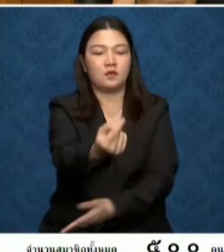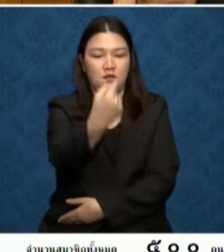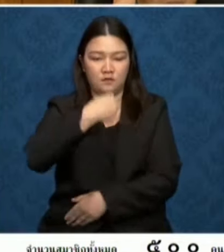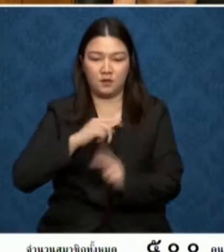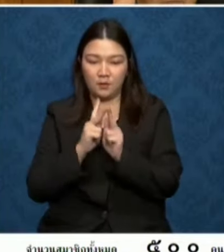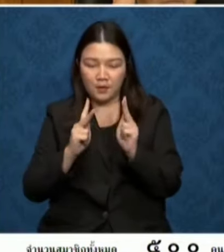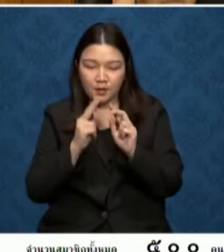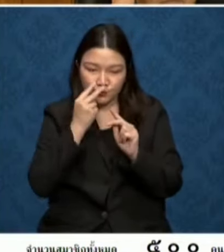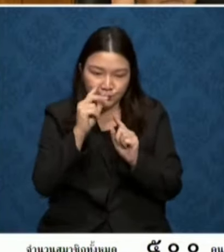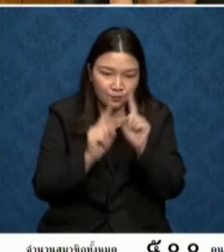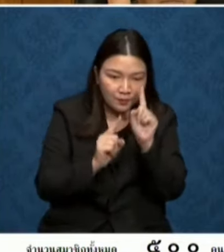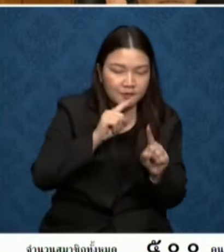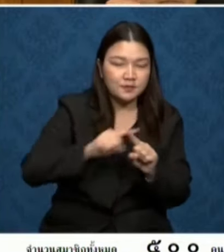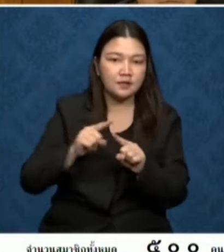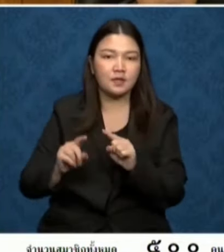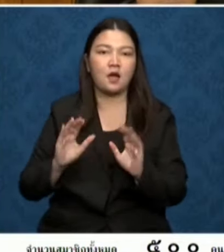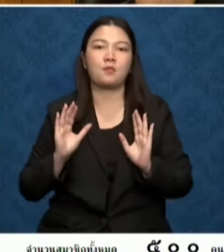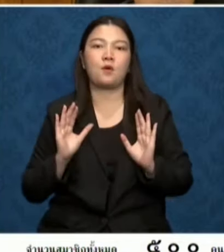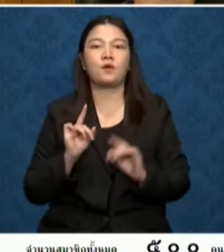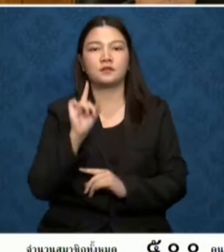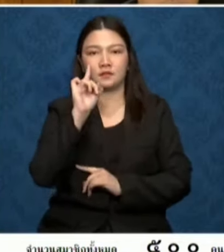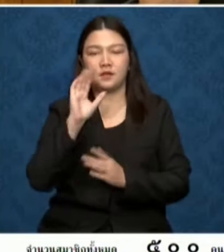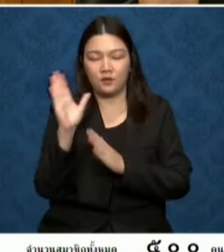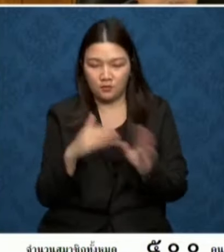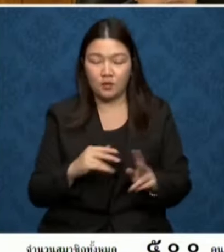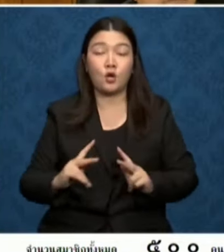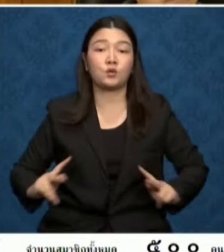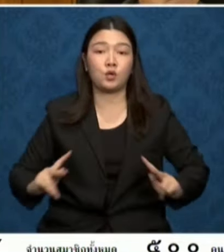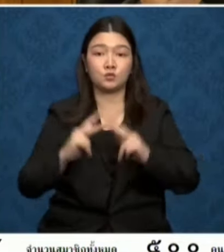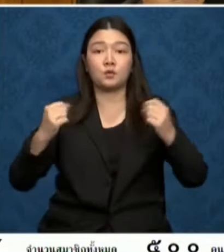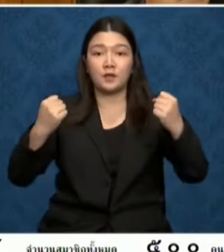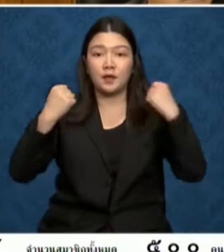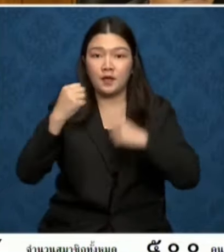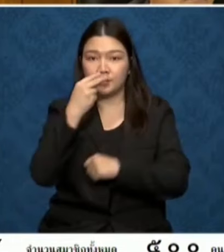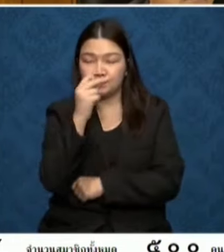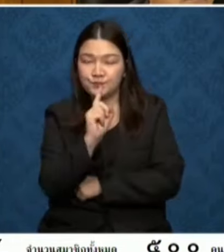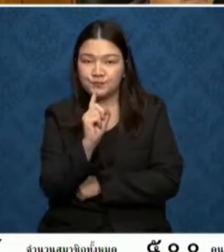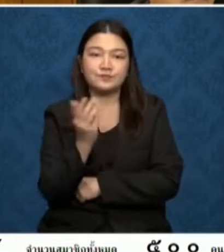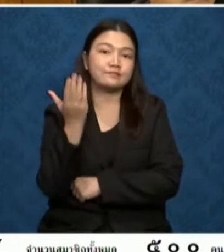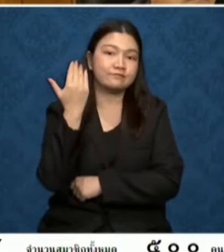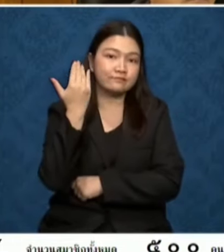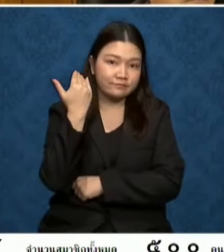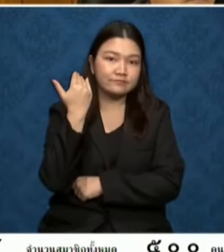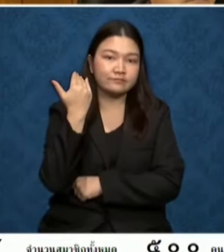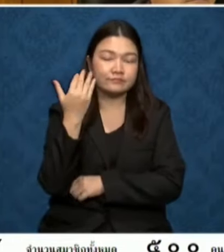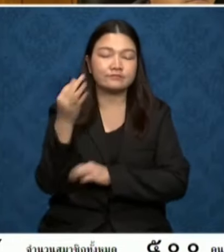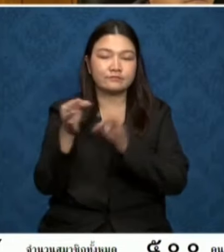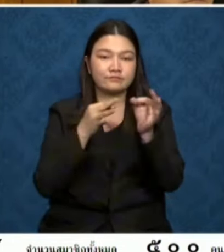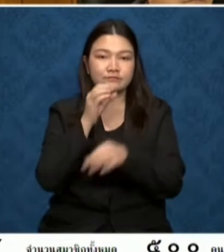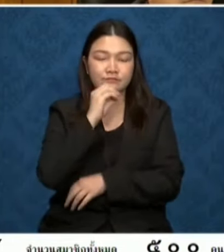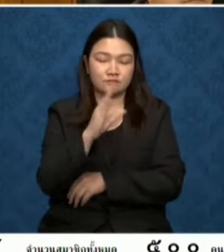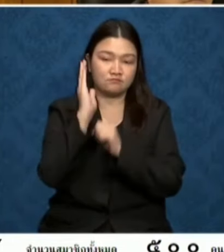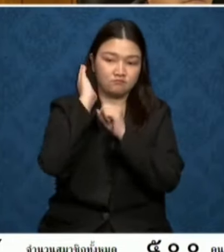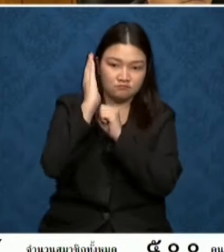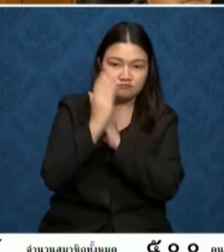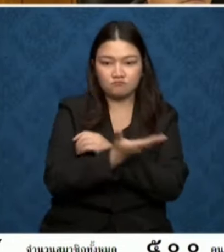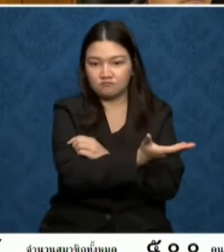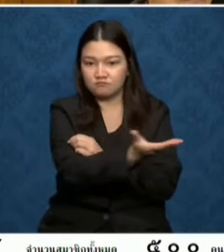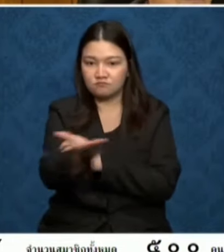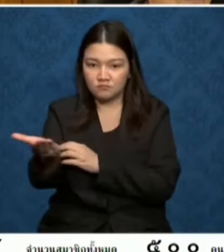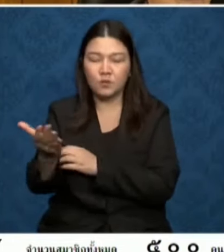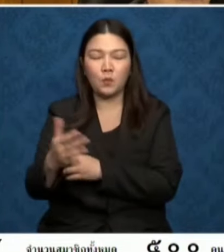ล้วการทำหน้าที่ของกระทรวงพลังงานนะครับหลายท่านก็ได้เมื่อสักครู่ที่ได้อภิปรายไปก็ได้ตอบแ